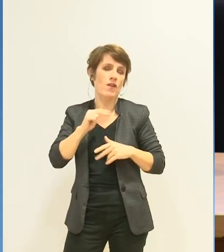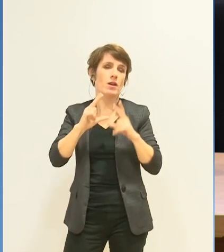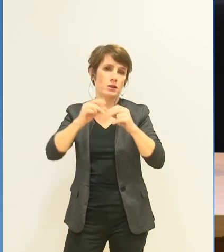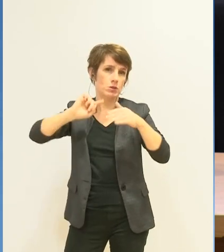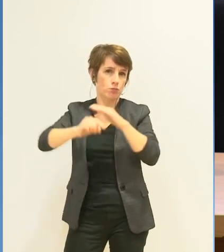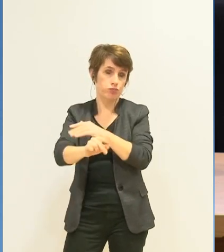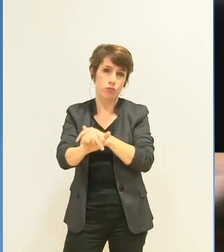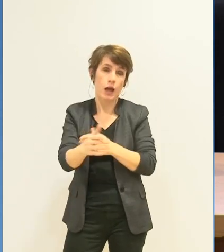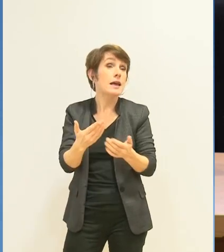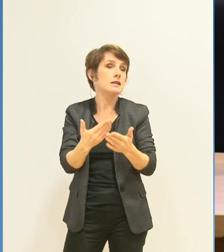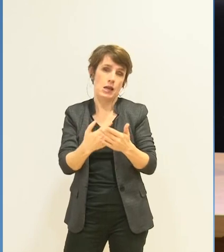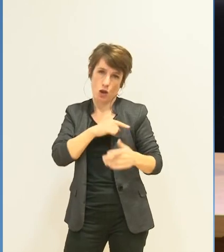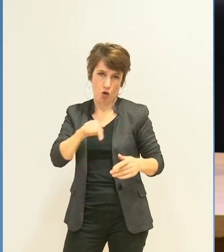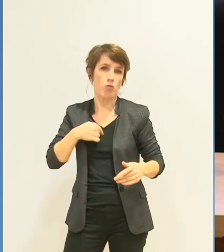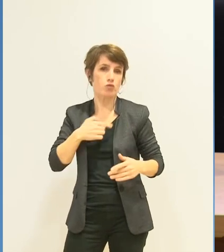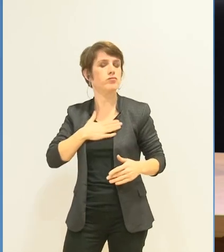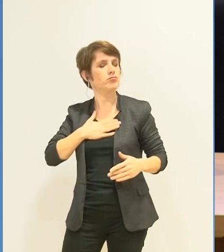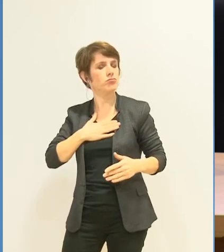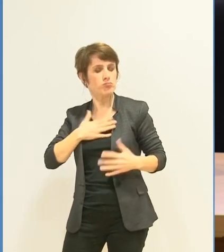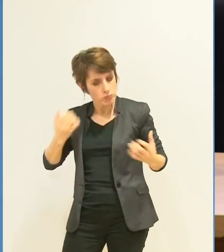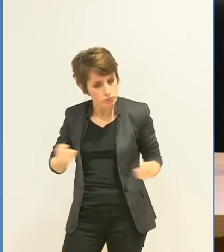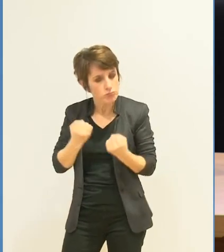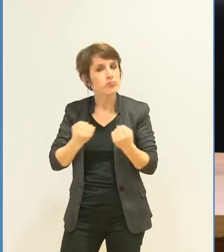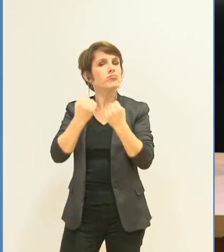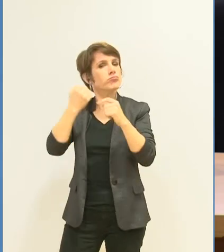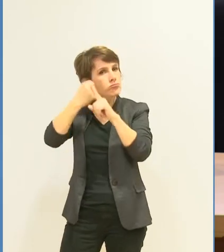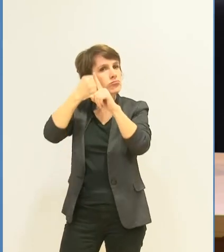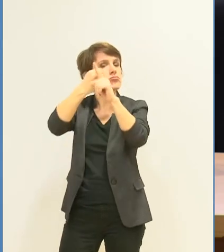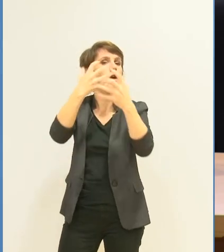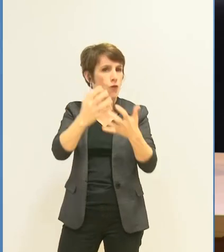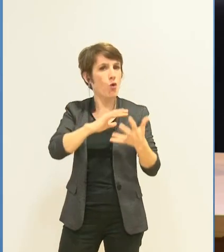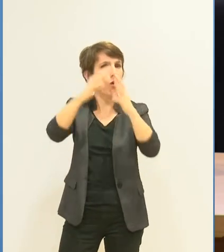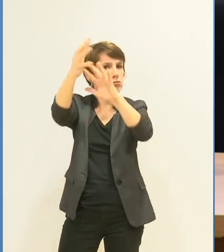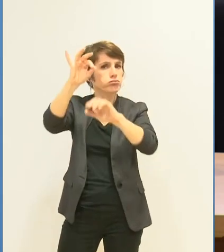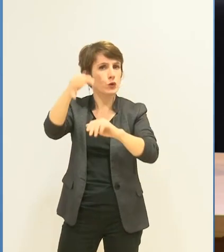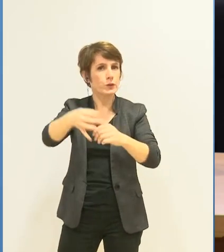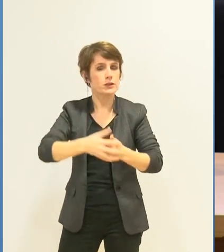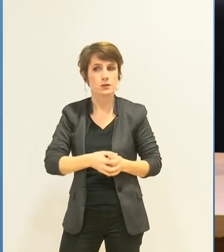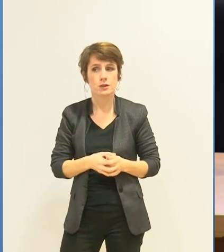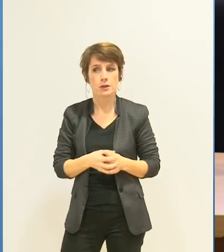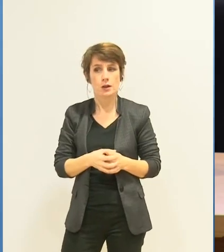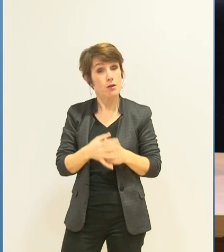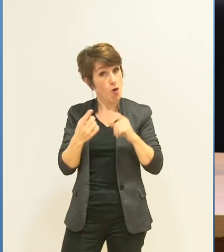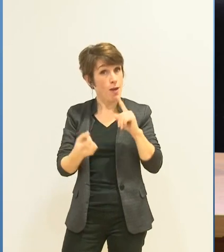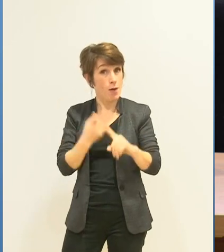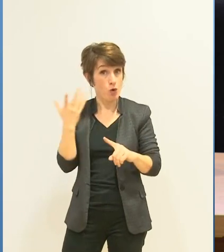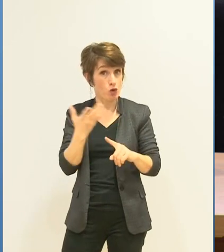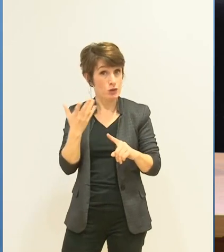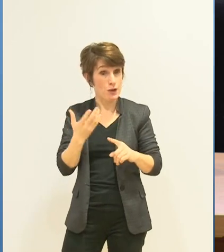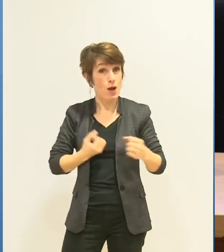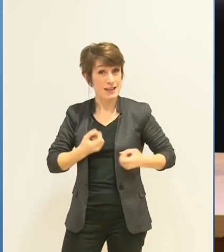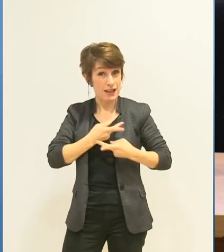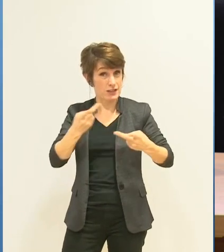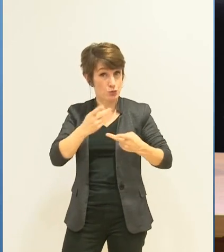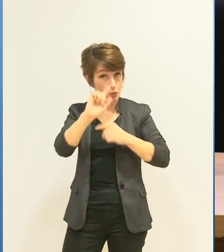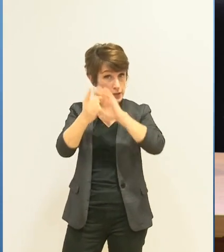de ce que l'on peut porter comme ambition comme projet pour garantir d'ailleurs notamment et c'est important la la pérennité du service